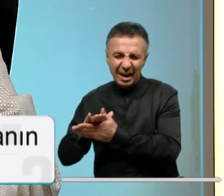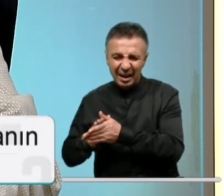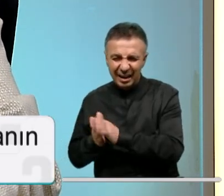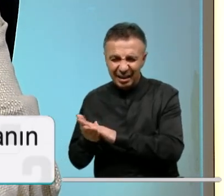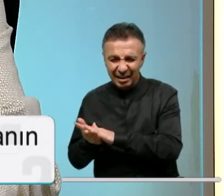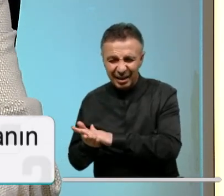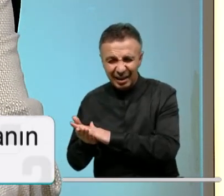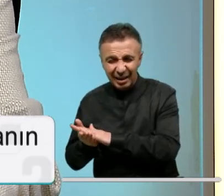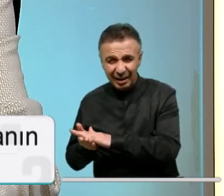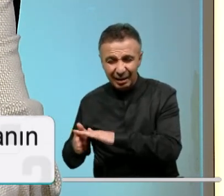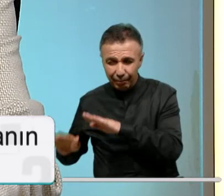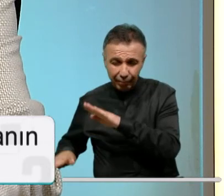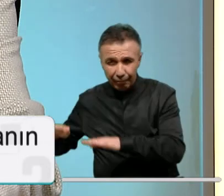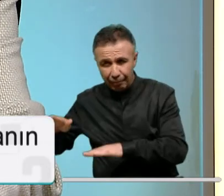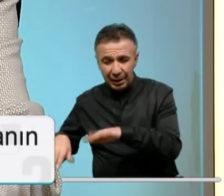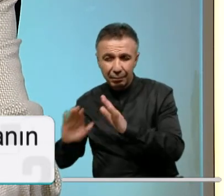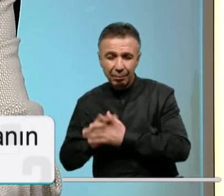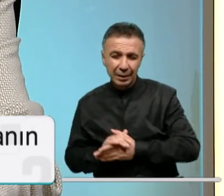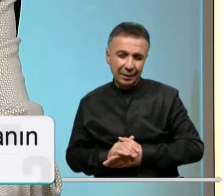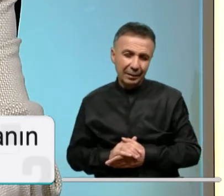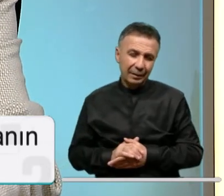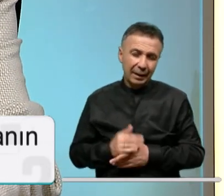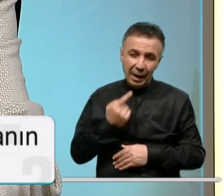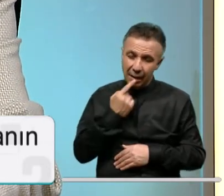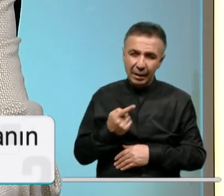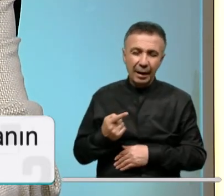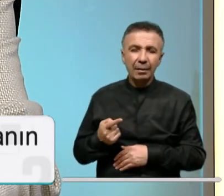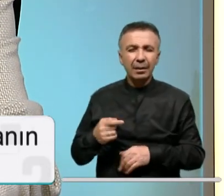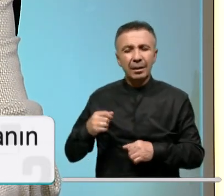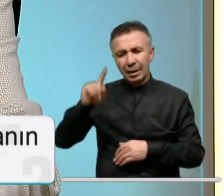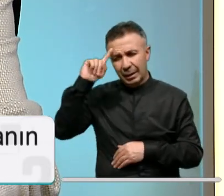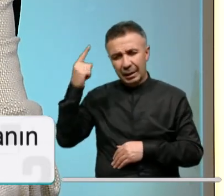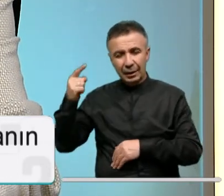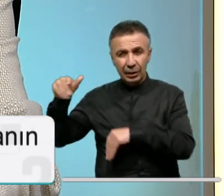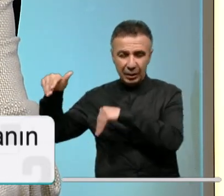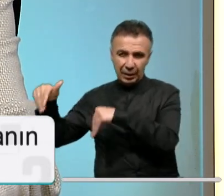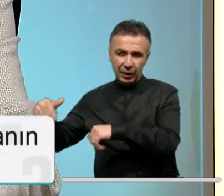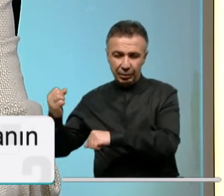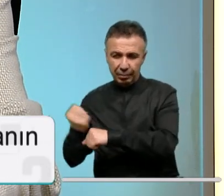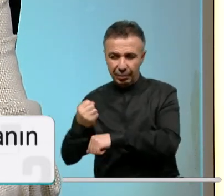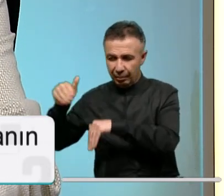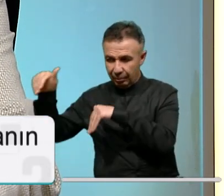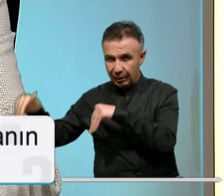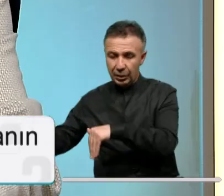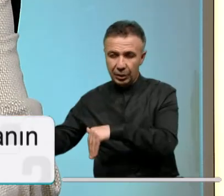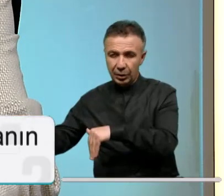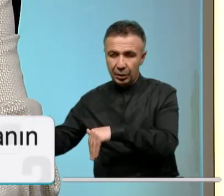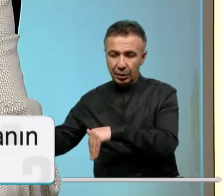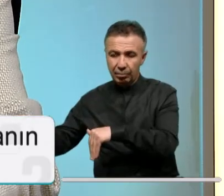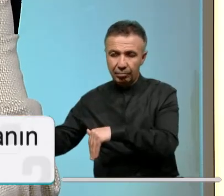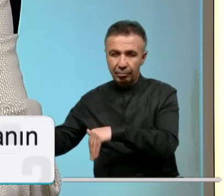kalmasın İnsanın dirisi saygın ve muhterem olduğu gibi cenazesi ölüsü de saygın ve muhteremdir